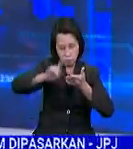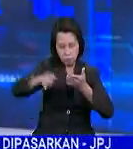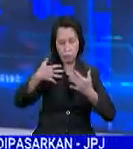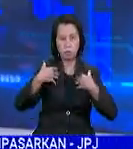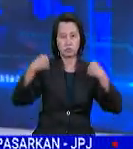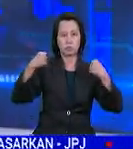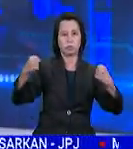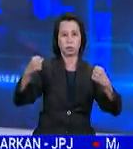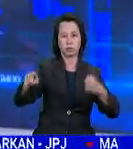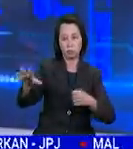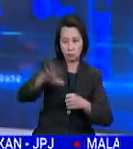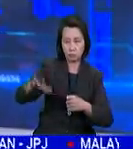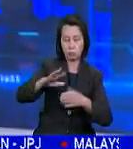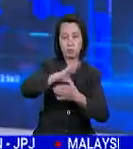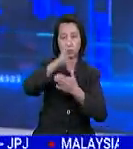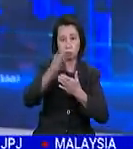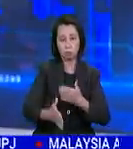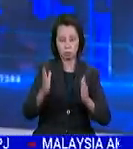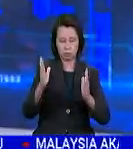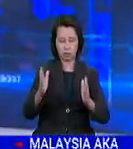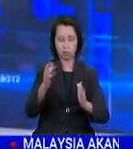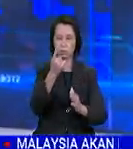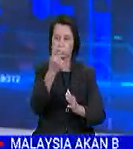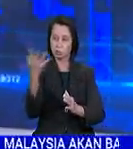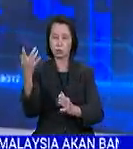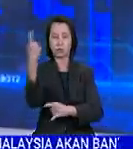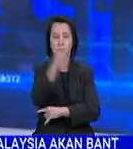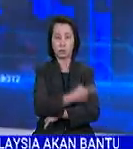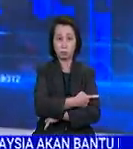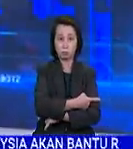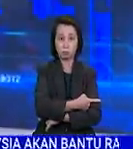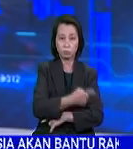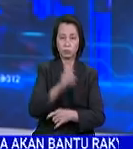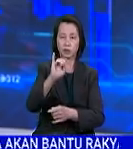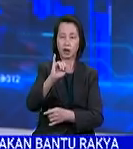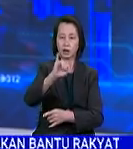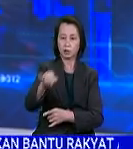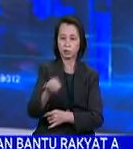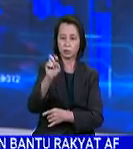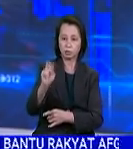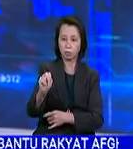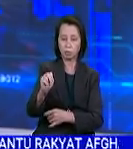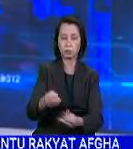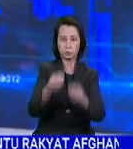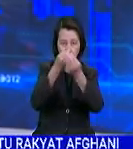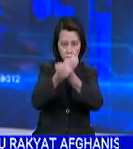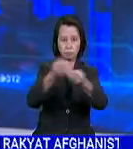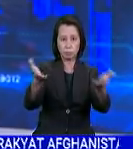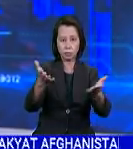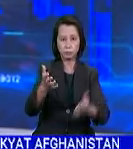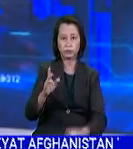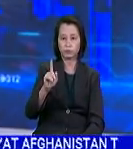kesehatan yang dijangka selesai dalam tempo beberapa hari lagi Institut jantung negara ingin memaklumkan